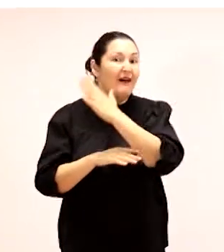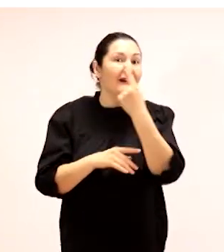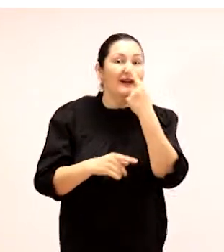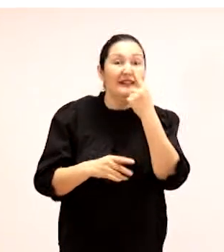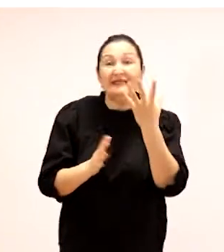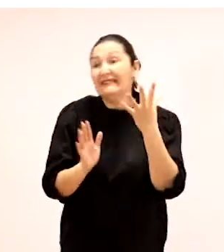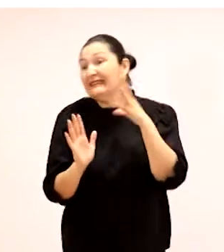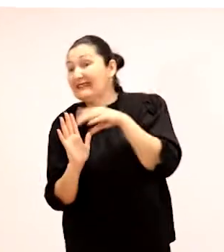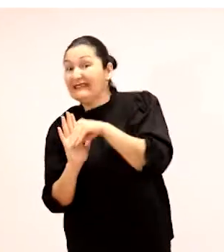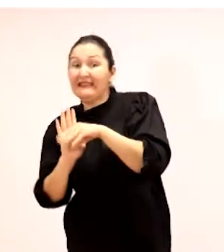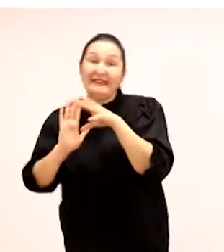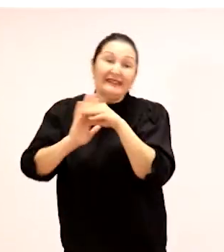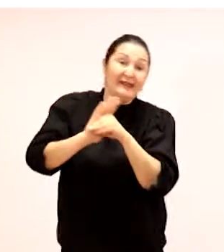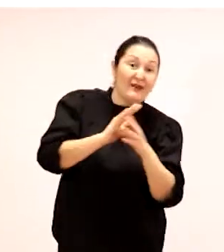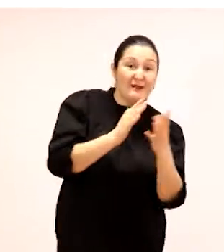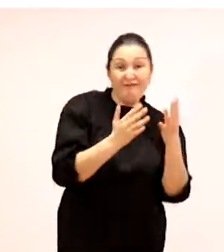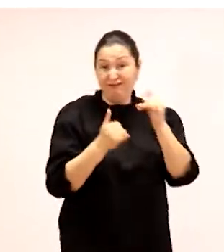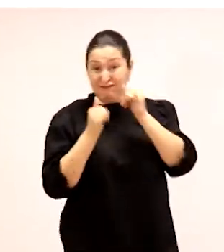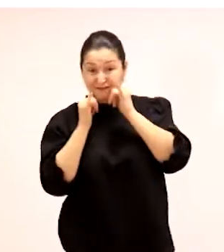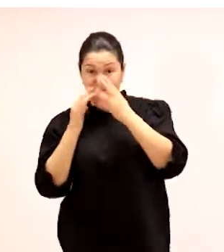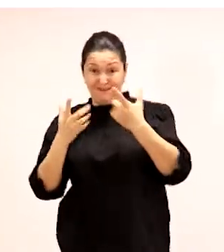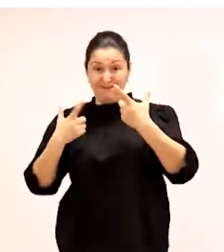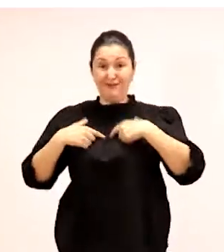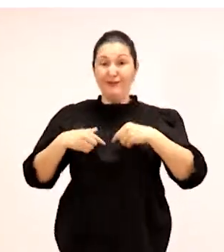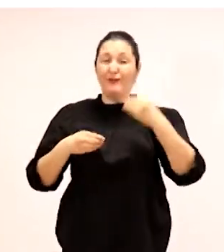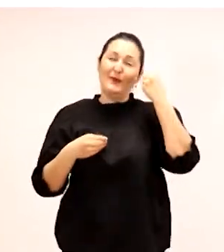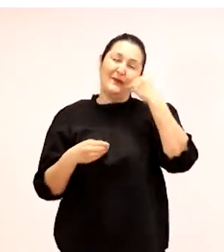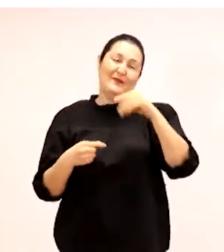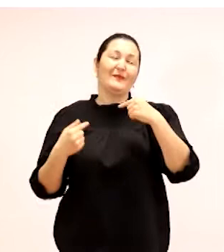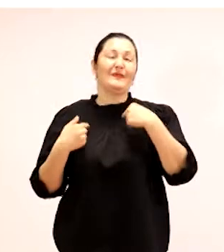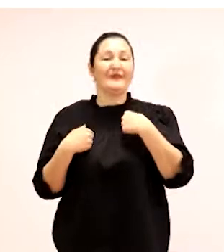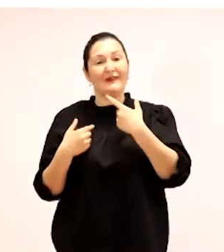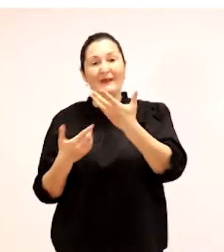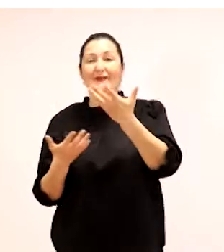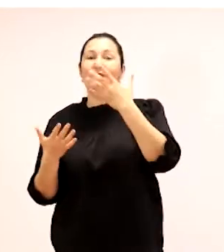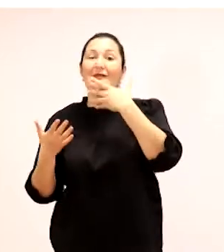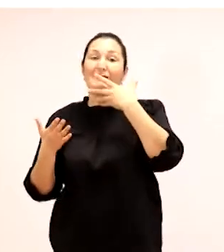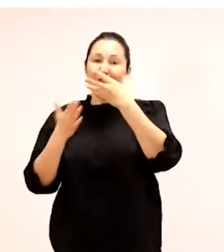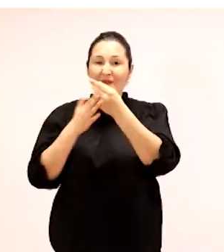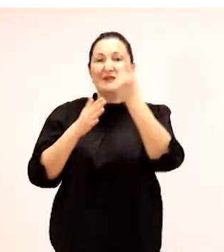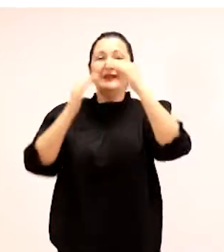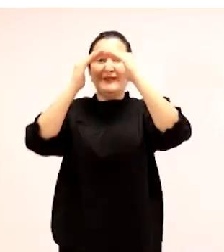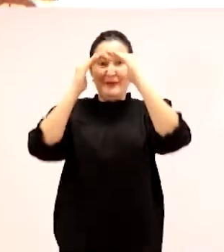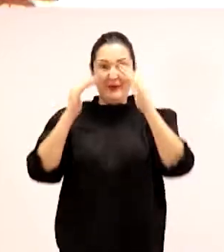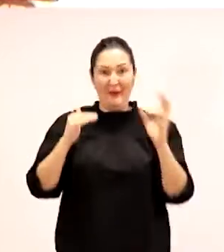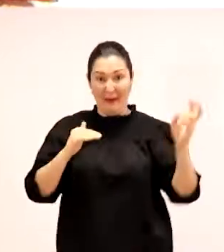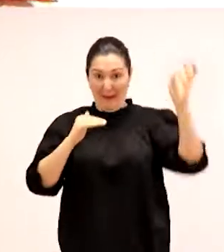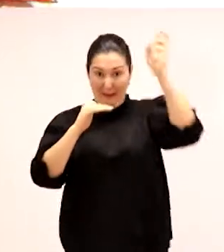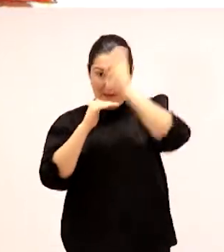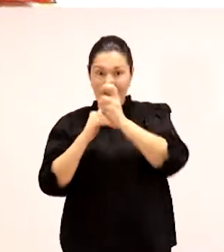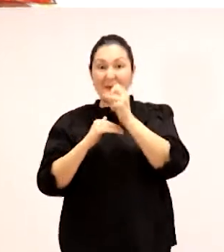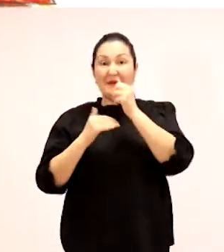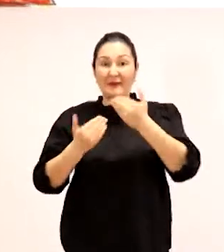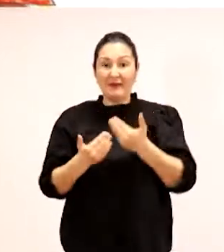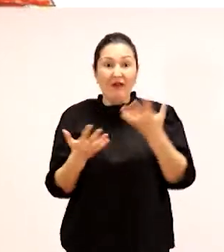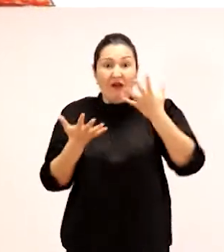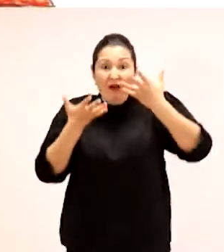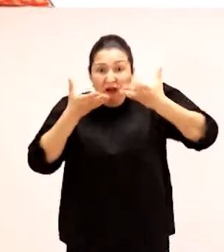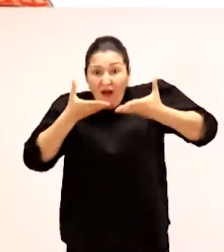мог влезть и говорит. «Я лучше у вас на крыше буду жить». «Да ты